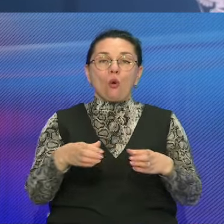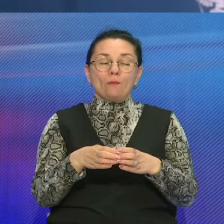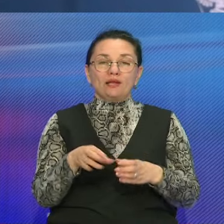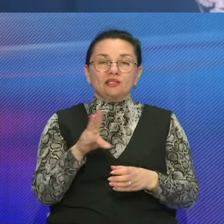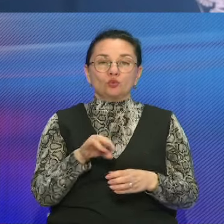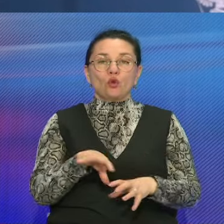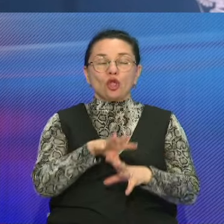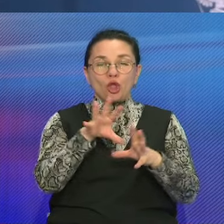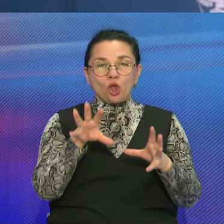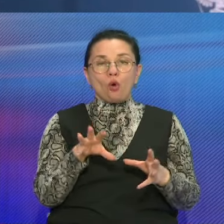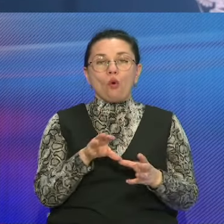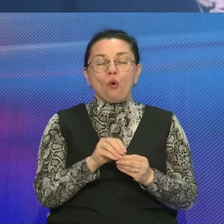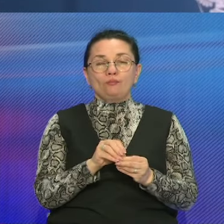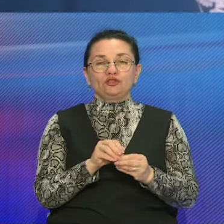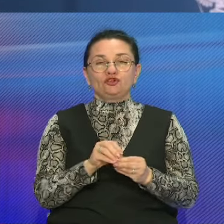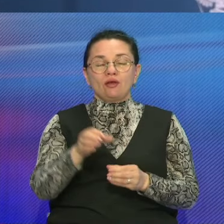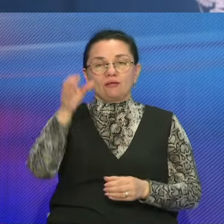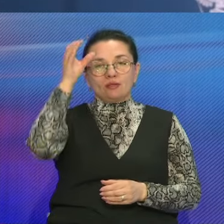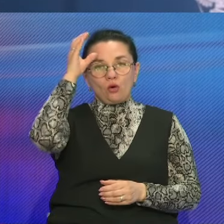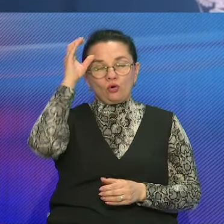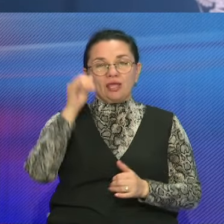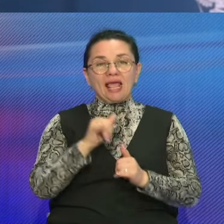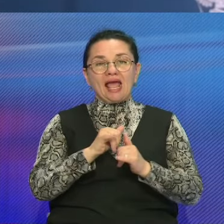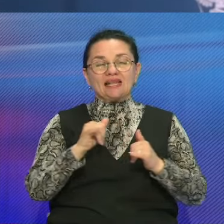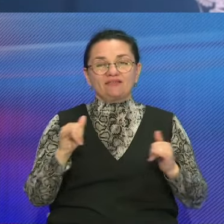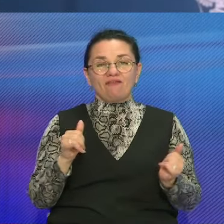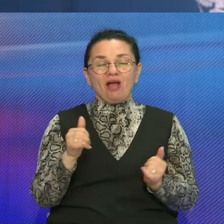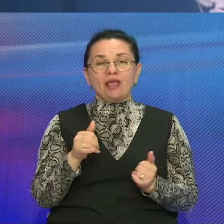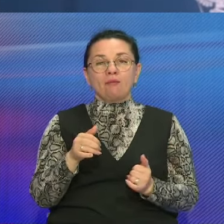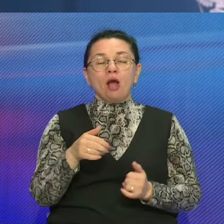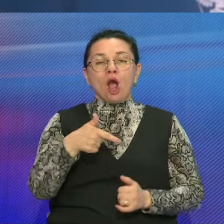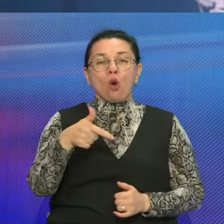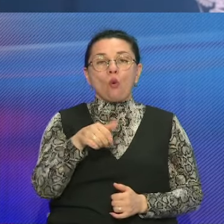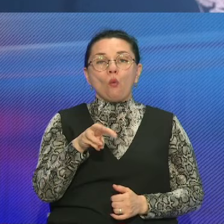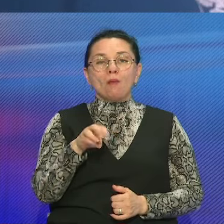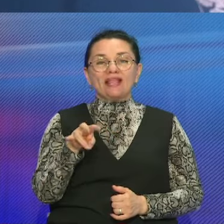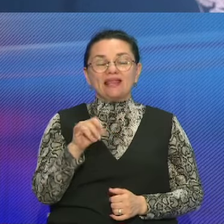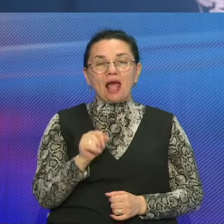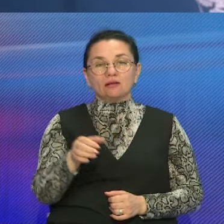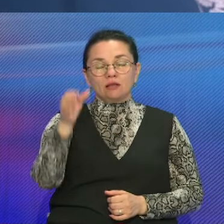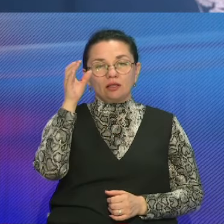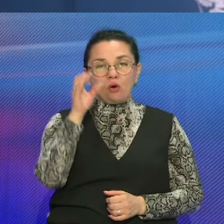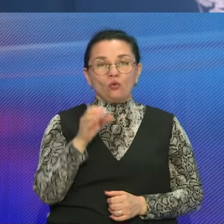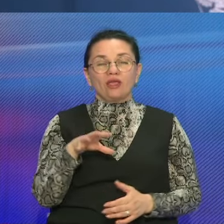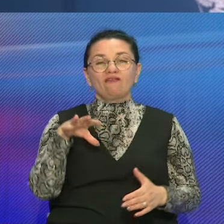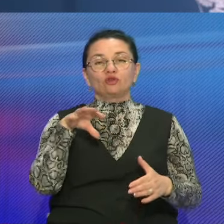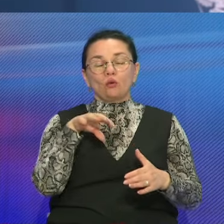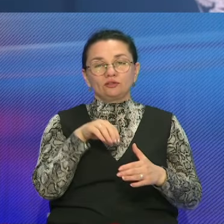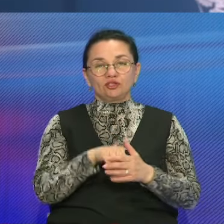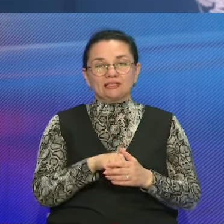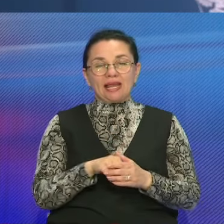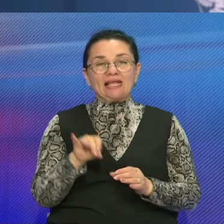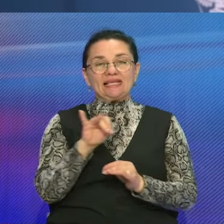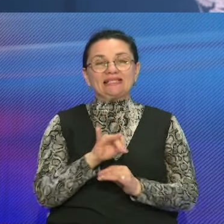в общих науках, в том числе мы развиваем и гуманитарные науки, в том числе создана историческая